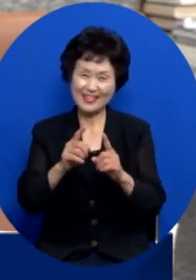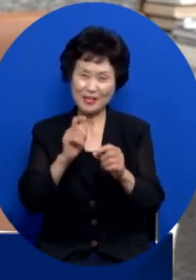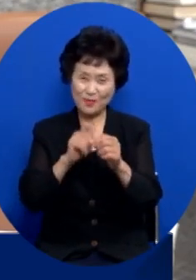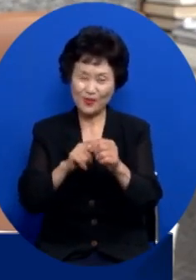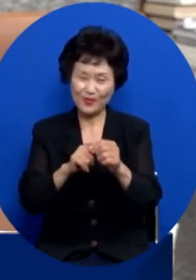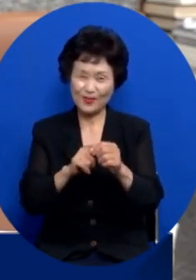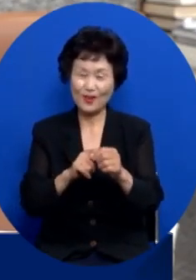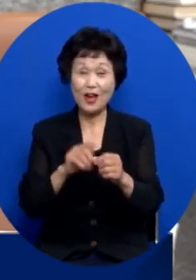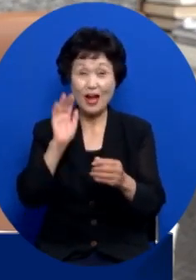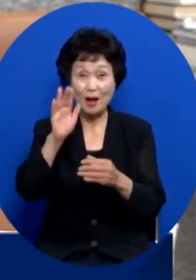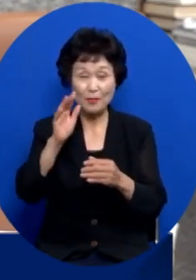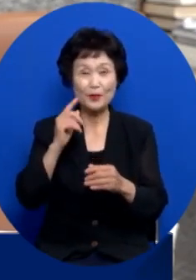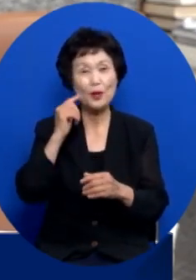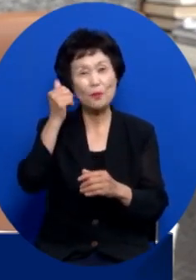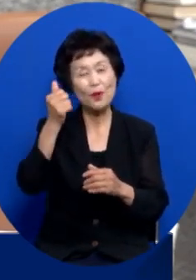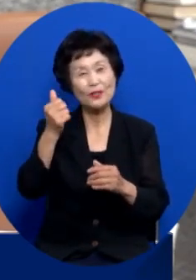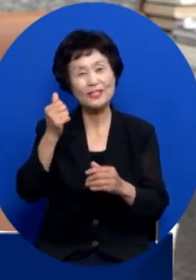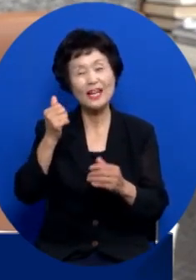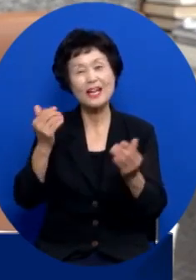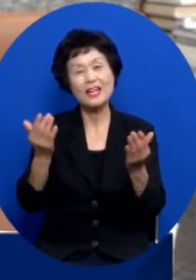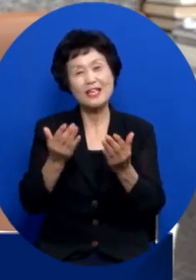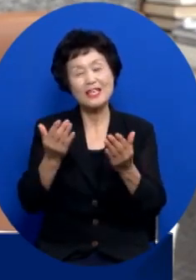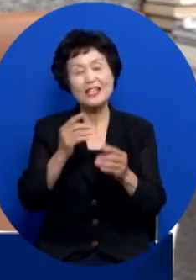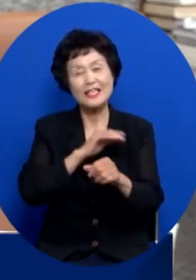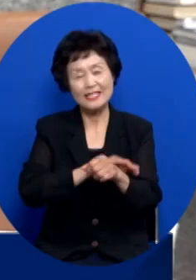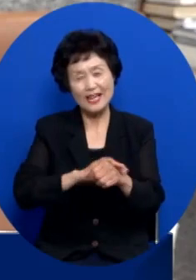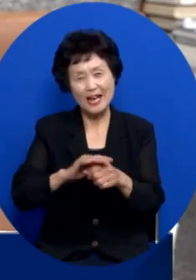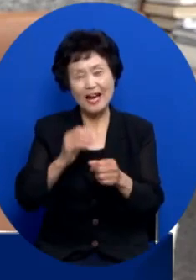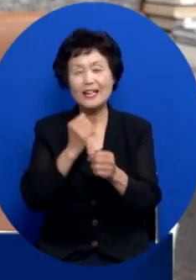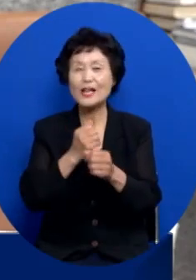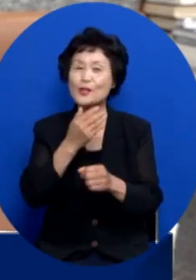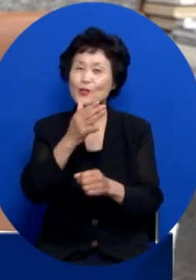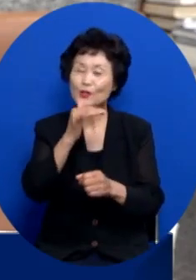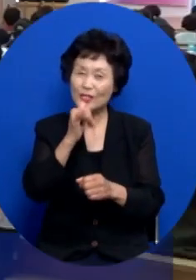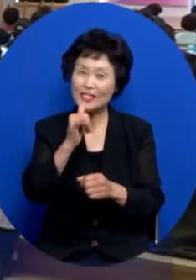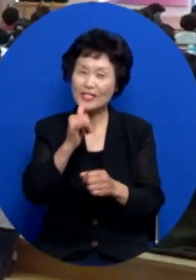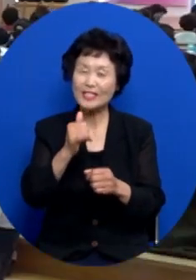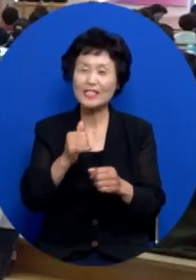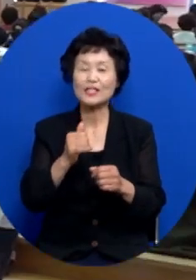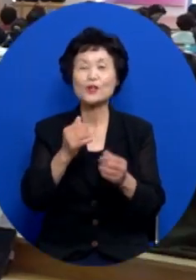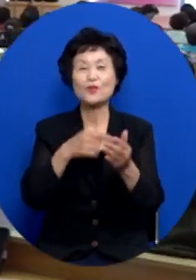목회를 잘할 수 있도록 돕는다. 그런 목표로 3호 세미나를 시작하게 됐죠.